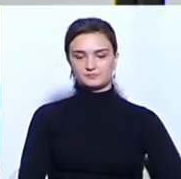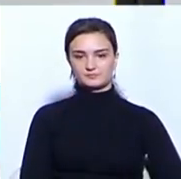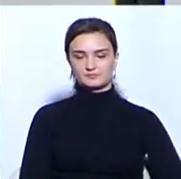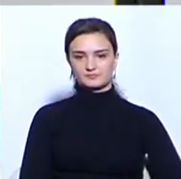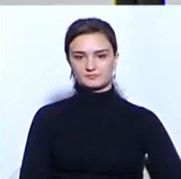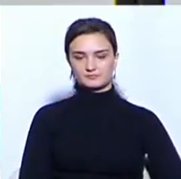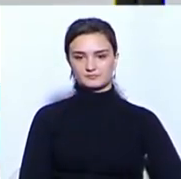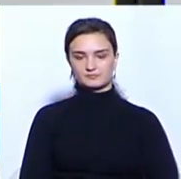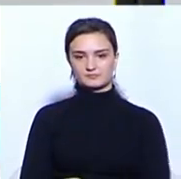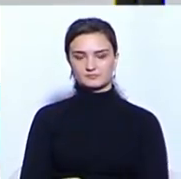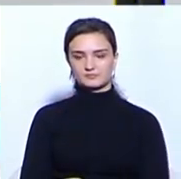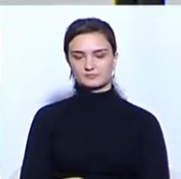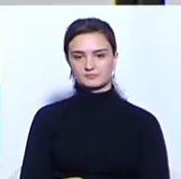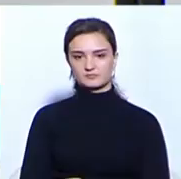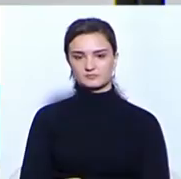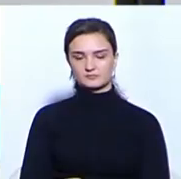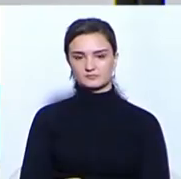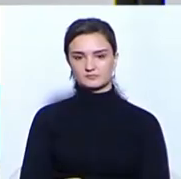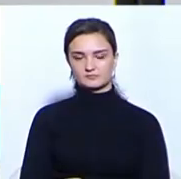ბატონო. იცით,